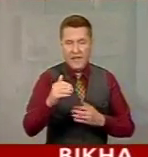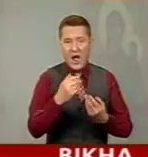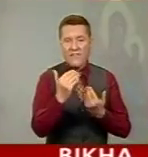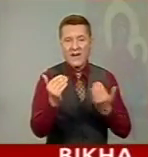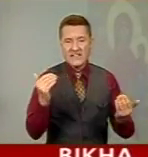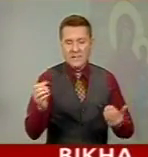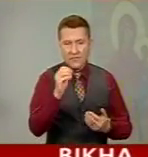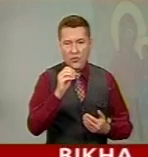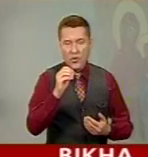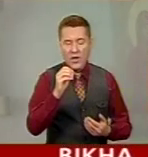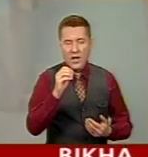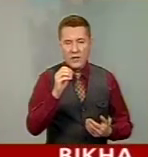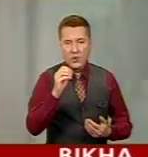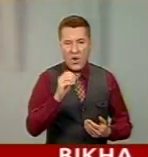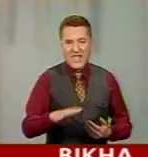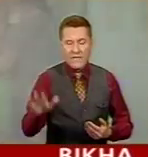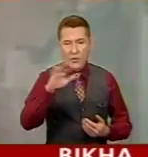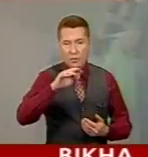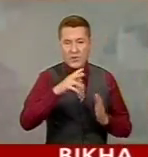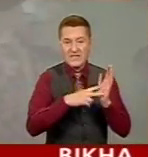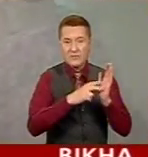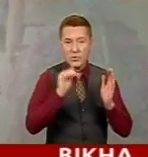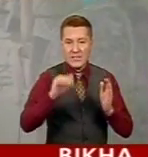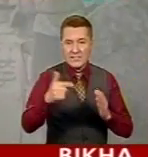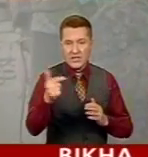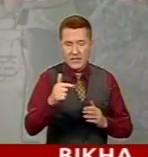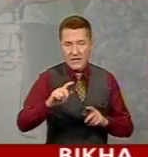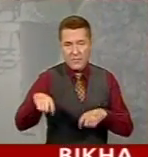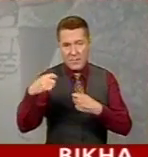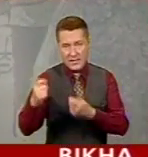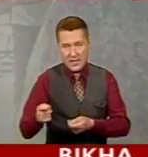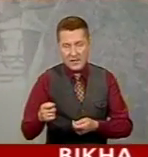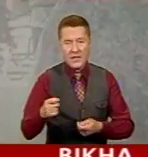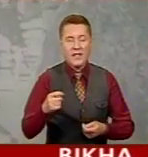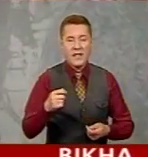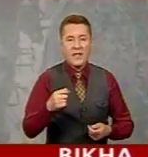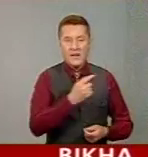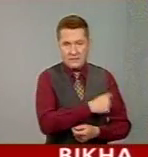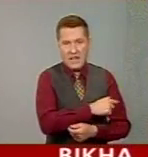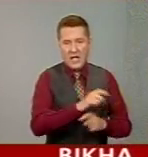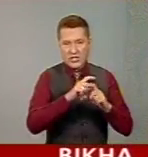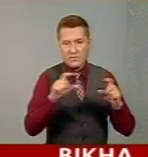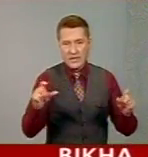вторгували 700 тисяч гривень, гроші передали на передову на потреби мобільного добровільчого шпиталю імені Пирогова.